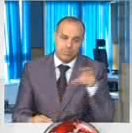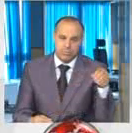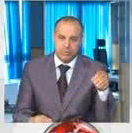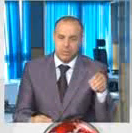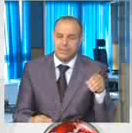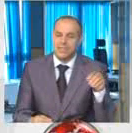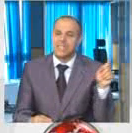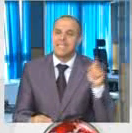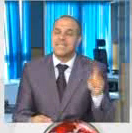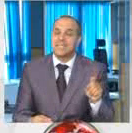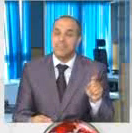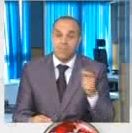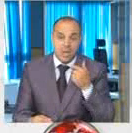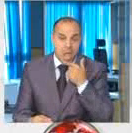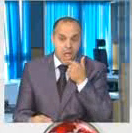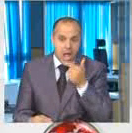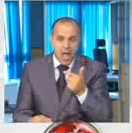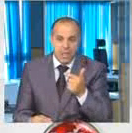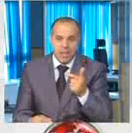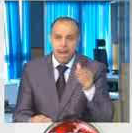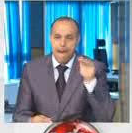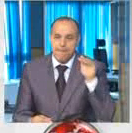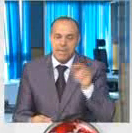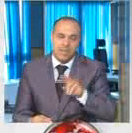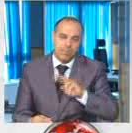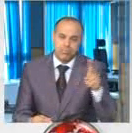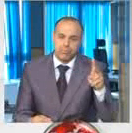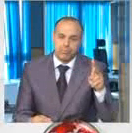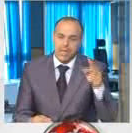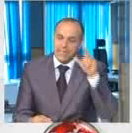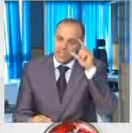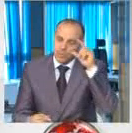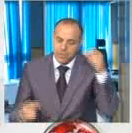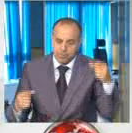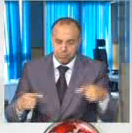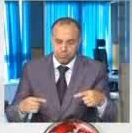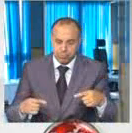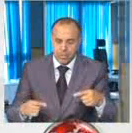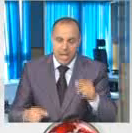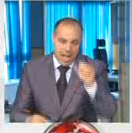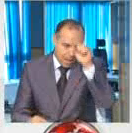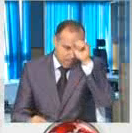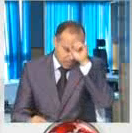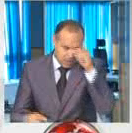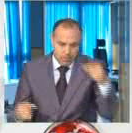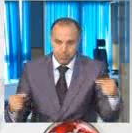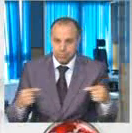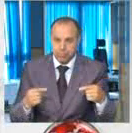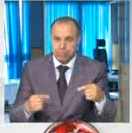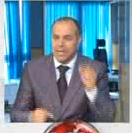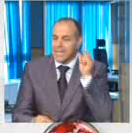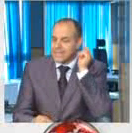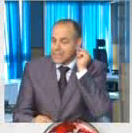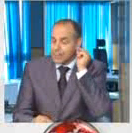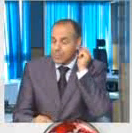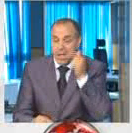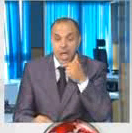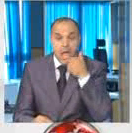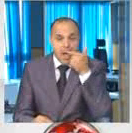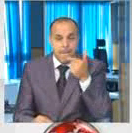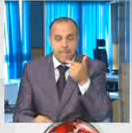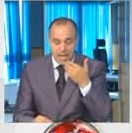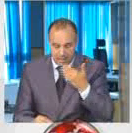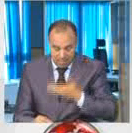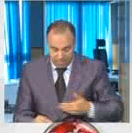الترجي الجرجيسي، فيما يلتقي مستقبل المرسى أولمبيك سيدي بوزيد ونادي حمام لنف مستقبل القصرين، ويباري